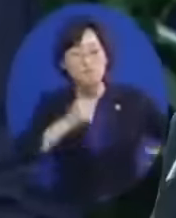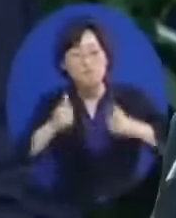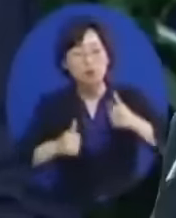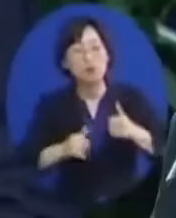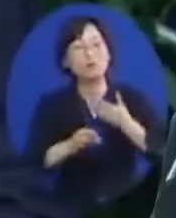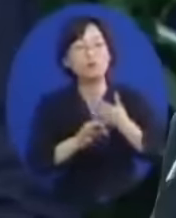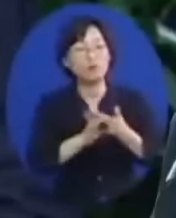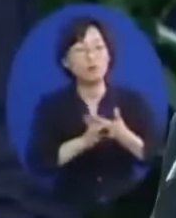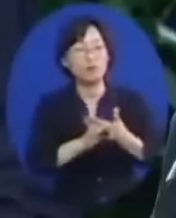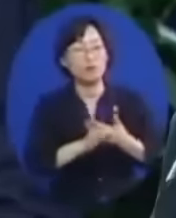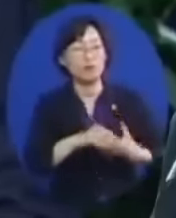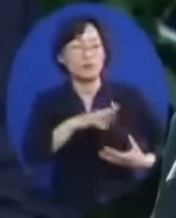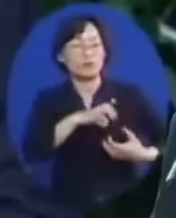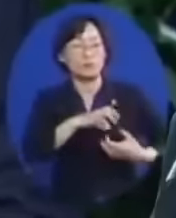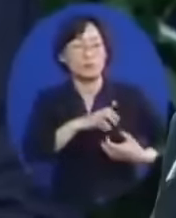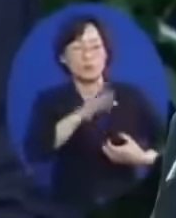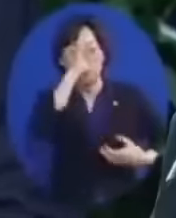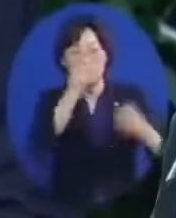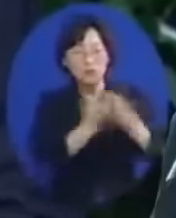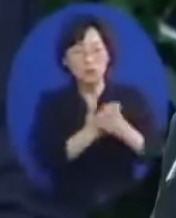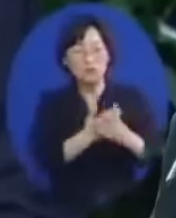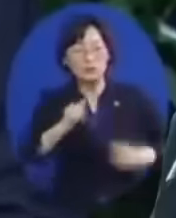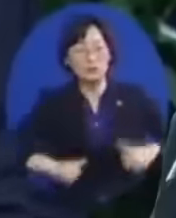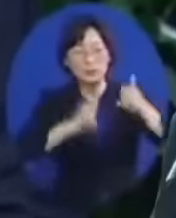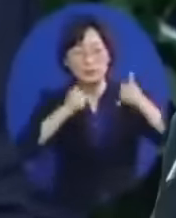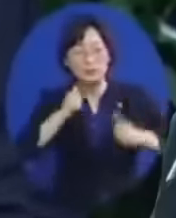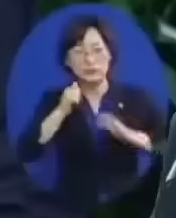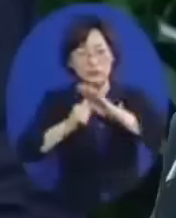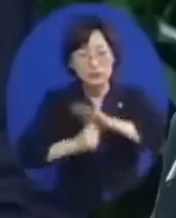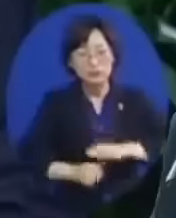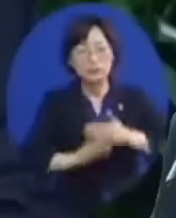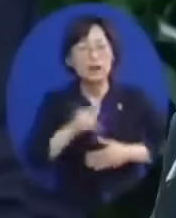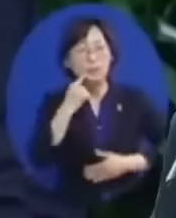내면은 심장병 걸리고 분노를 참으면은 암이 걸립니다.